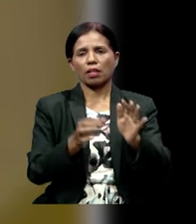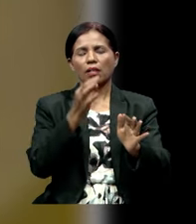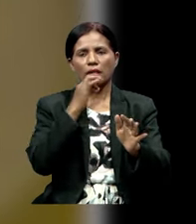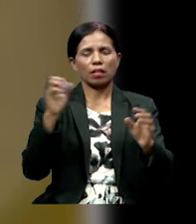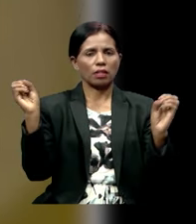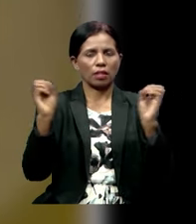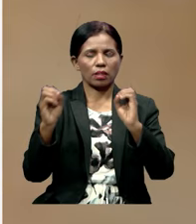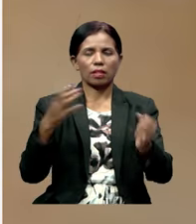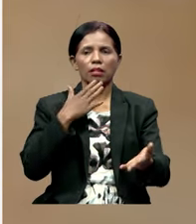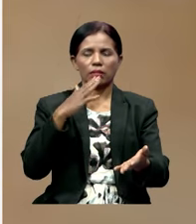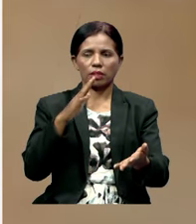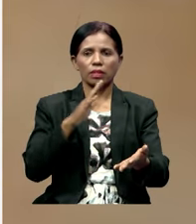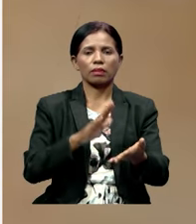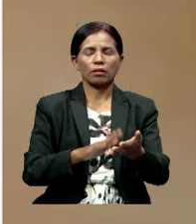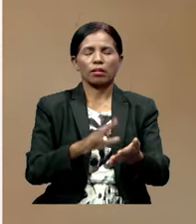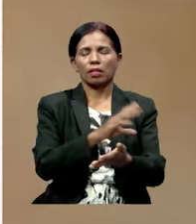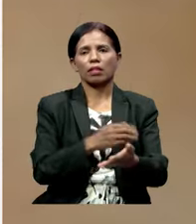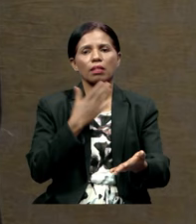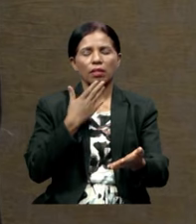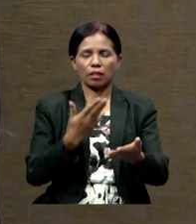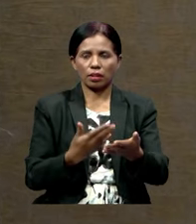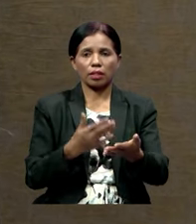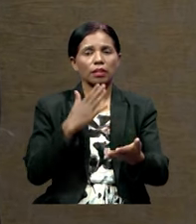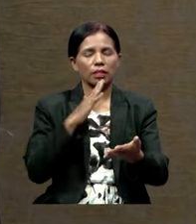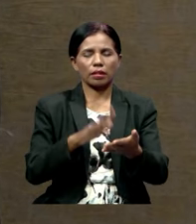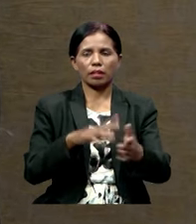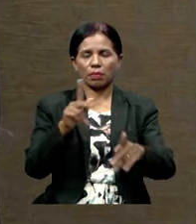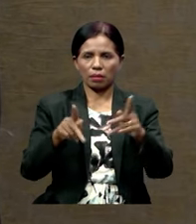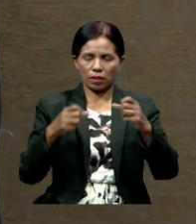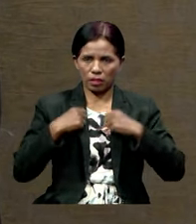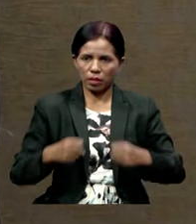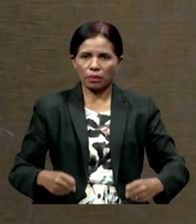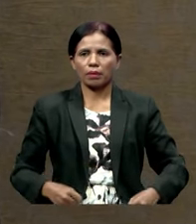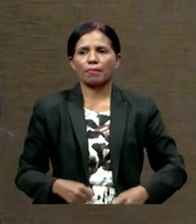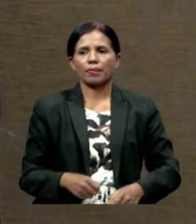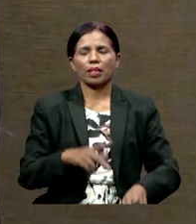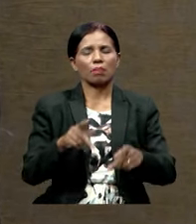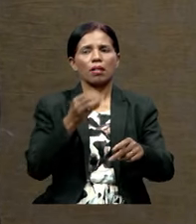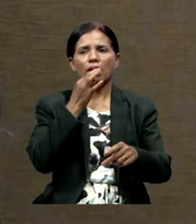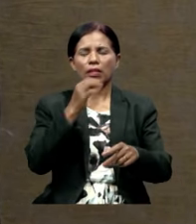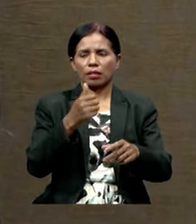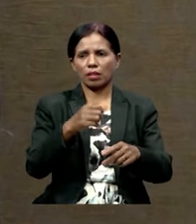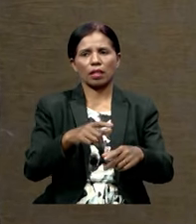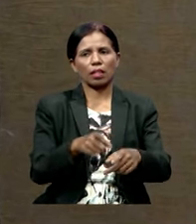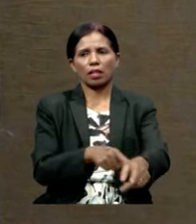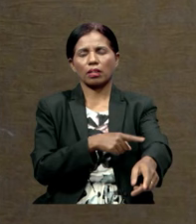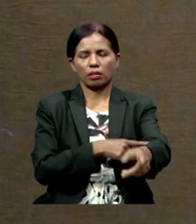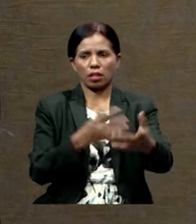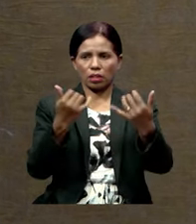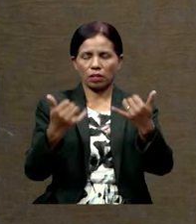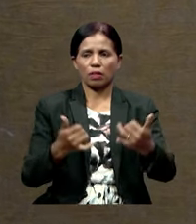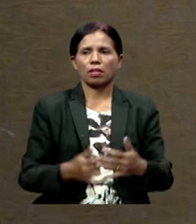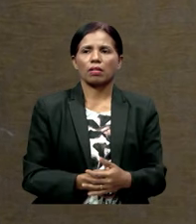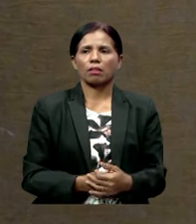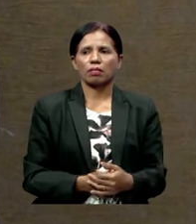ia impactul ba emania a saudi. Ba ia fost ne, tipul rua ne, ema consum cleuron. Mai agora maca